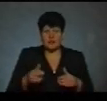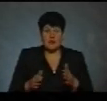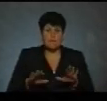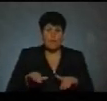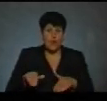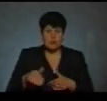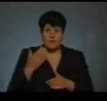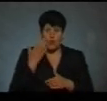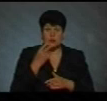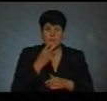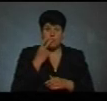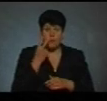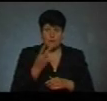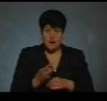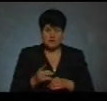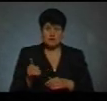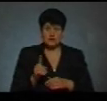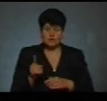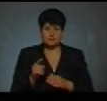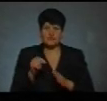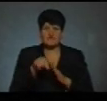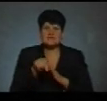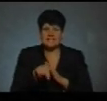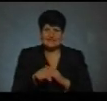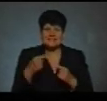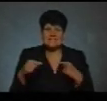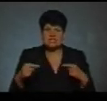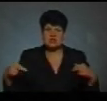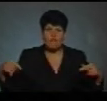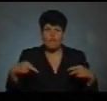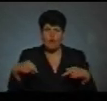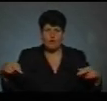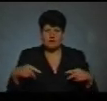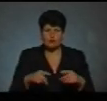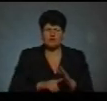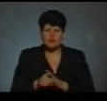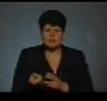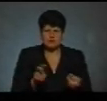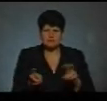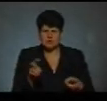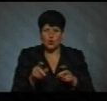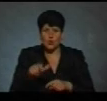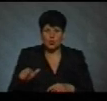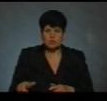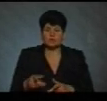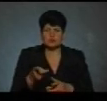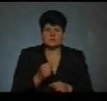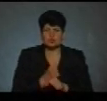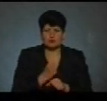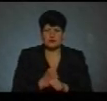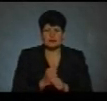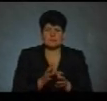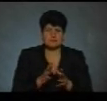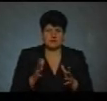коли побачили, що всередину з інших входів в храм також почали проходити люди, тоді ми робили більш